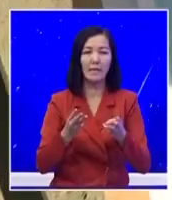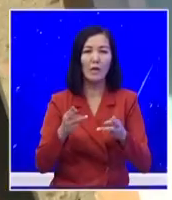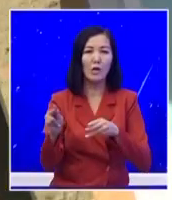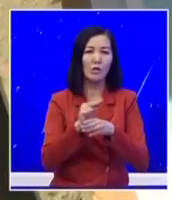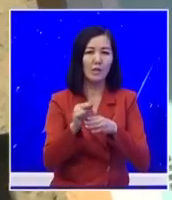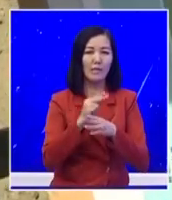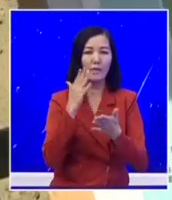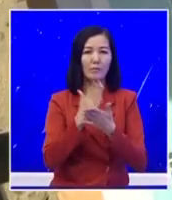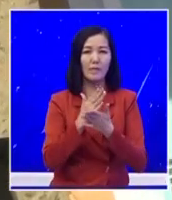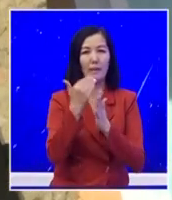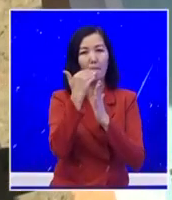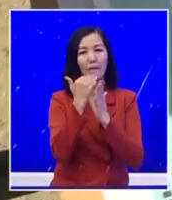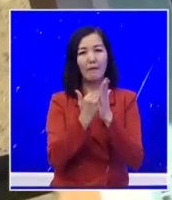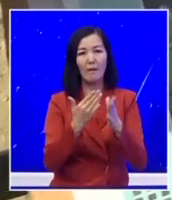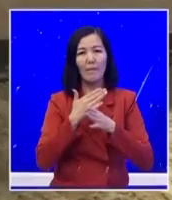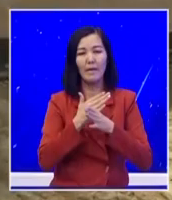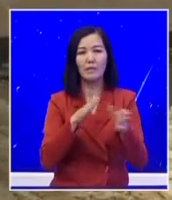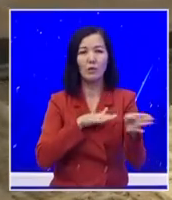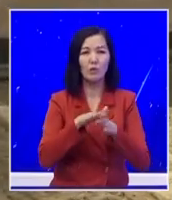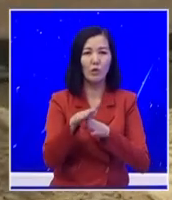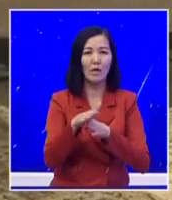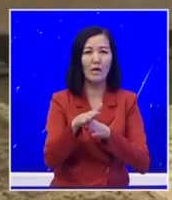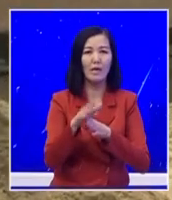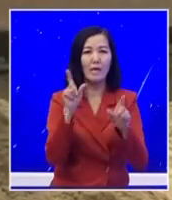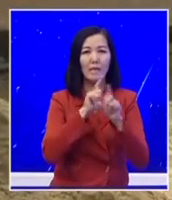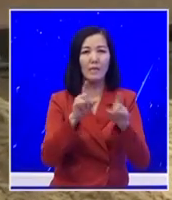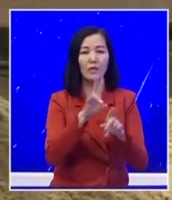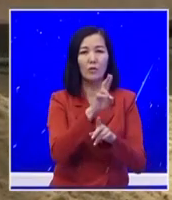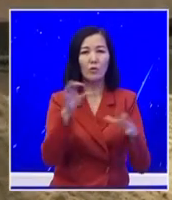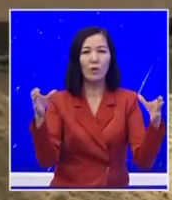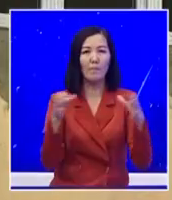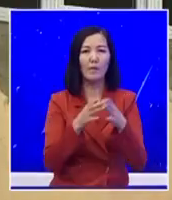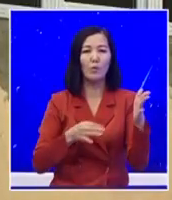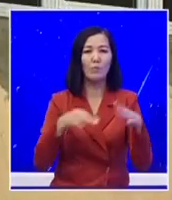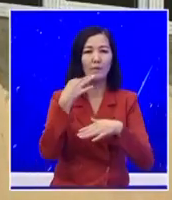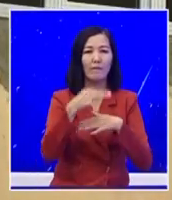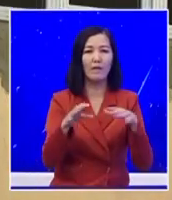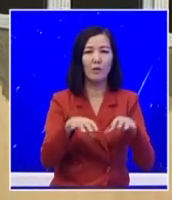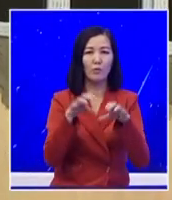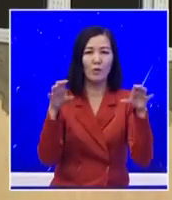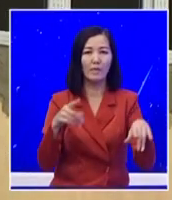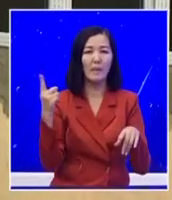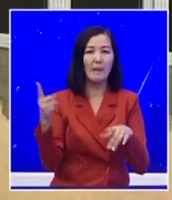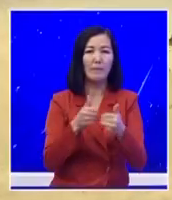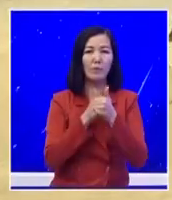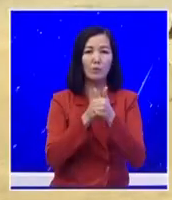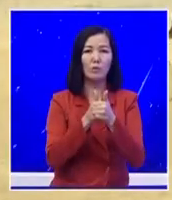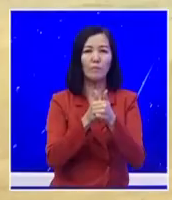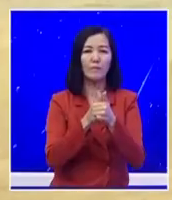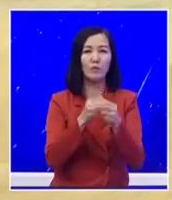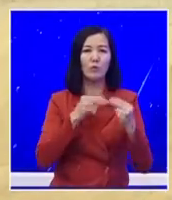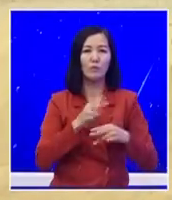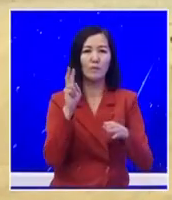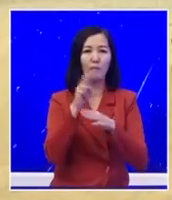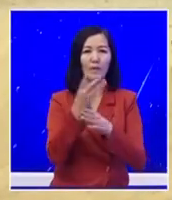жатыр. Бағдарлама аясында жүзеге асырылып жатқан бірқатар нысандарды Нұр Отан партиясы облыстық филиал төрағасының бірінші орынбасары аралап